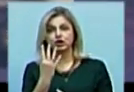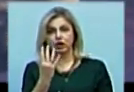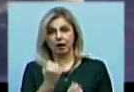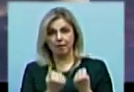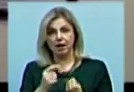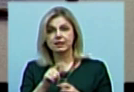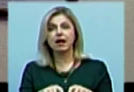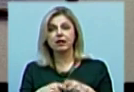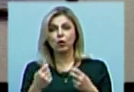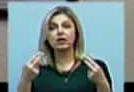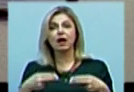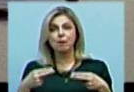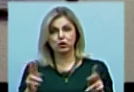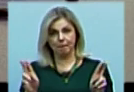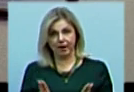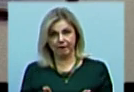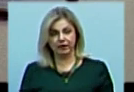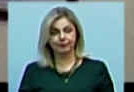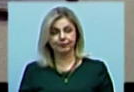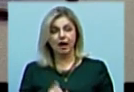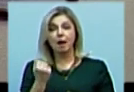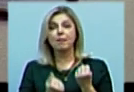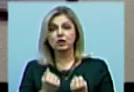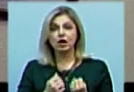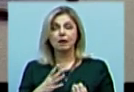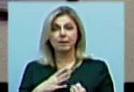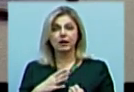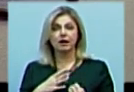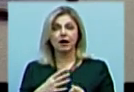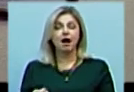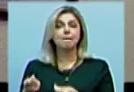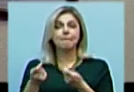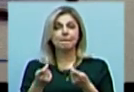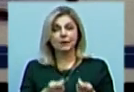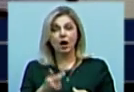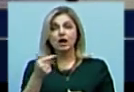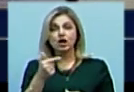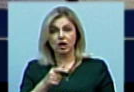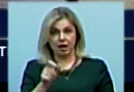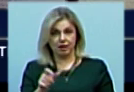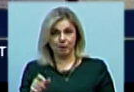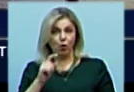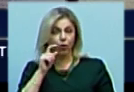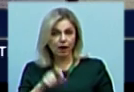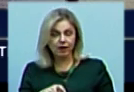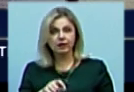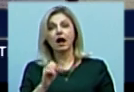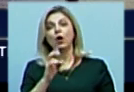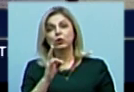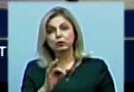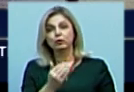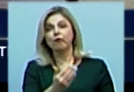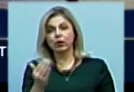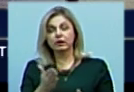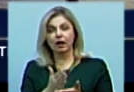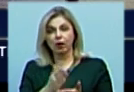митних правил. Ці транспортні засоби завозилися три транспортних засоби громадянами України, але вони